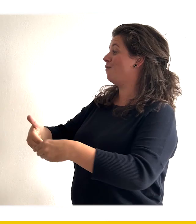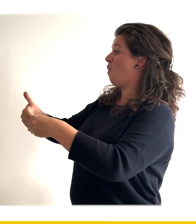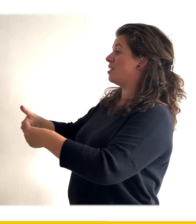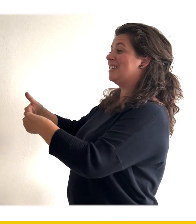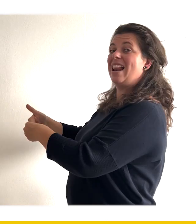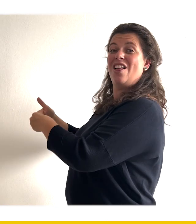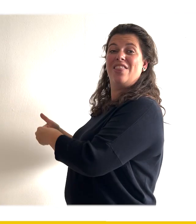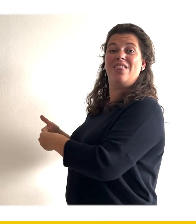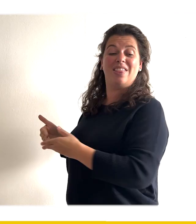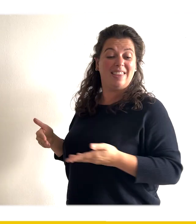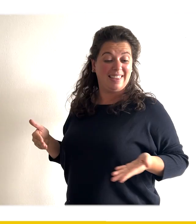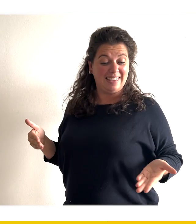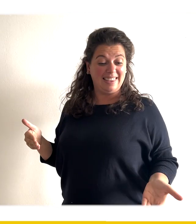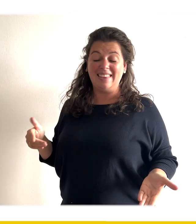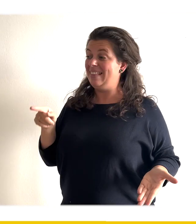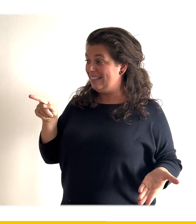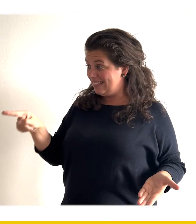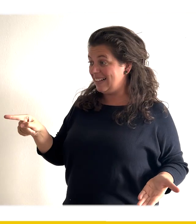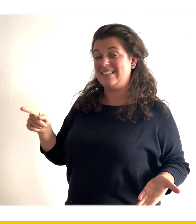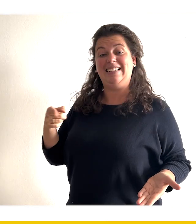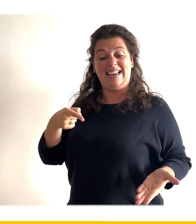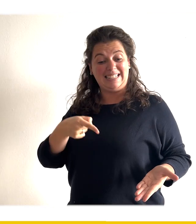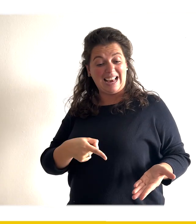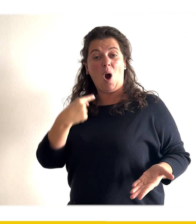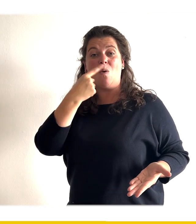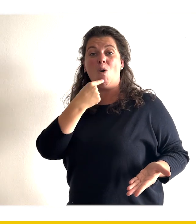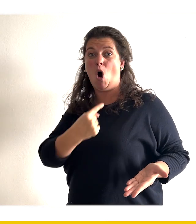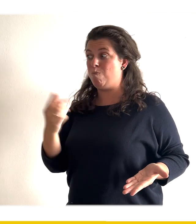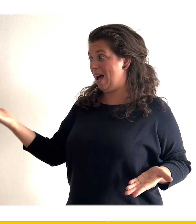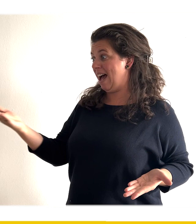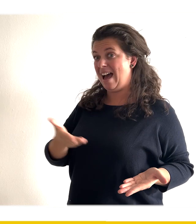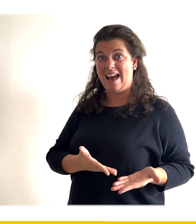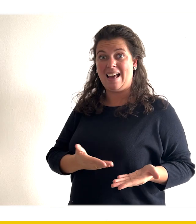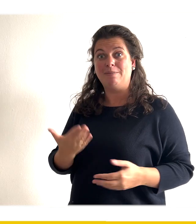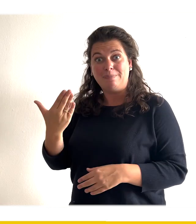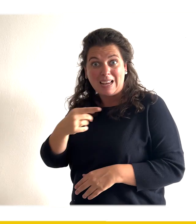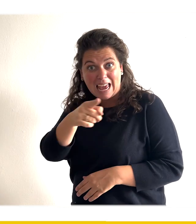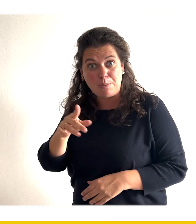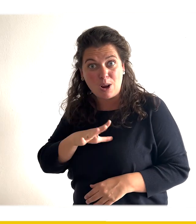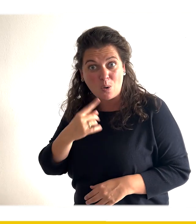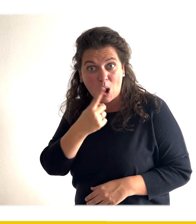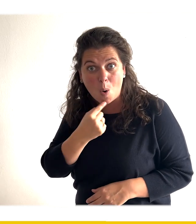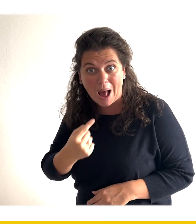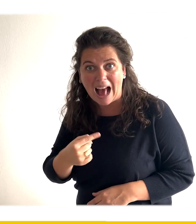Dit is jouw opa. Hebben jullie ook opa? Ja. Ja?